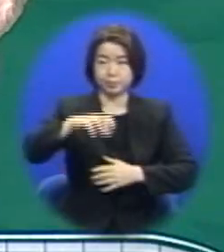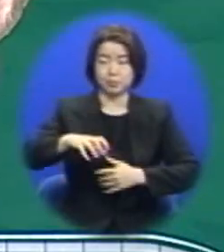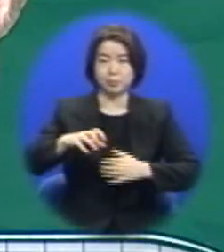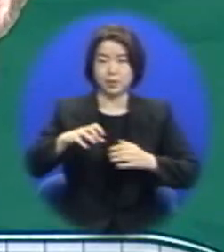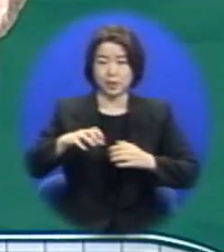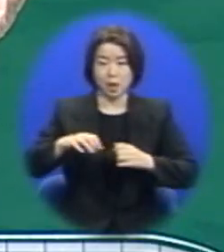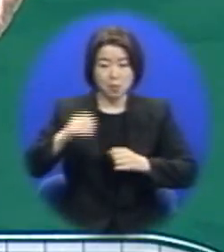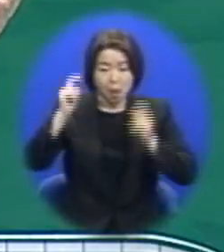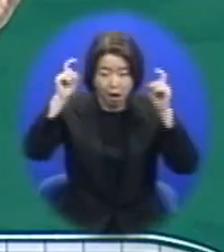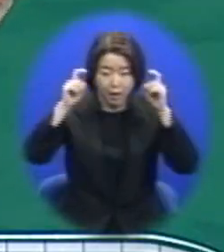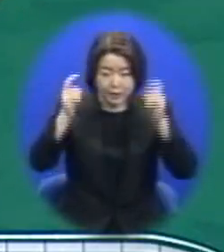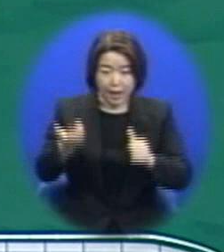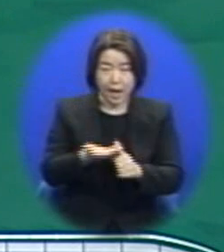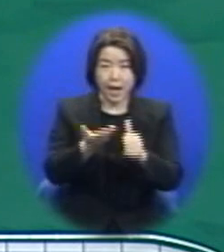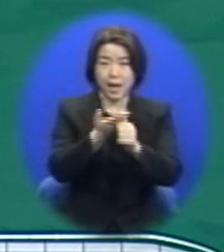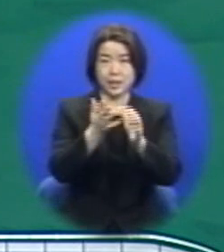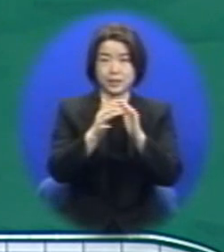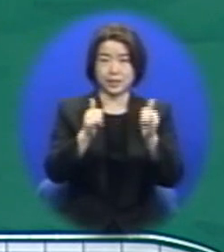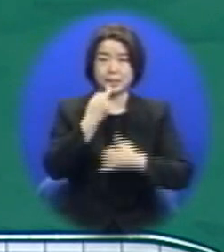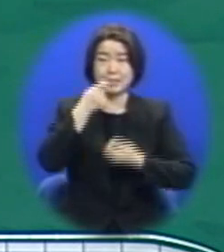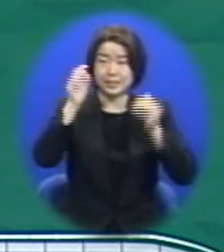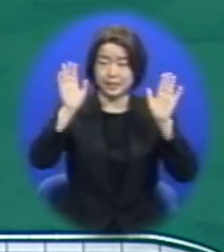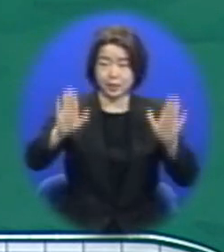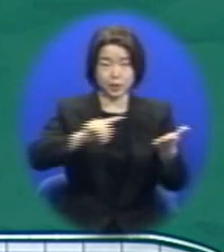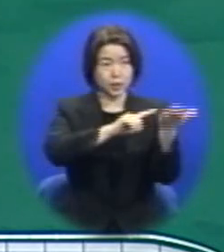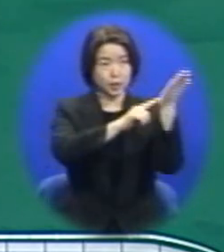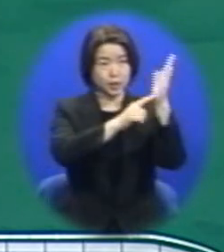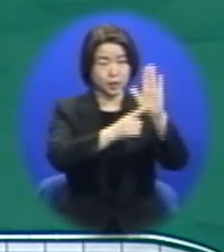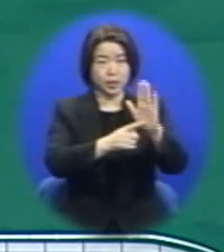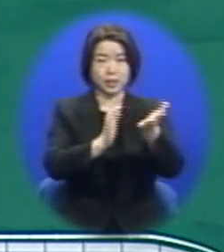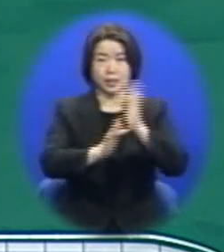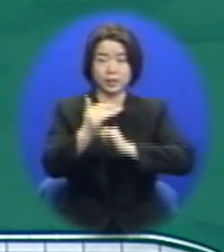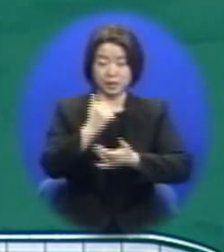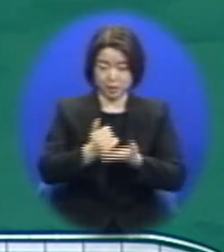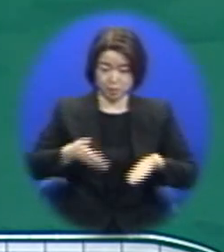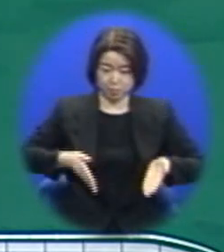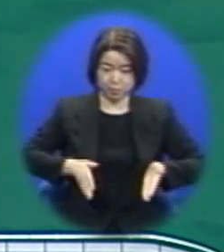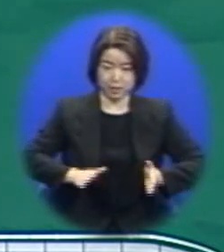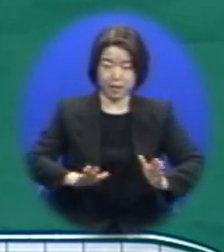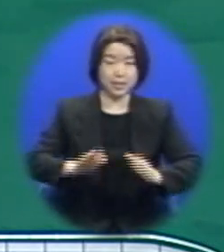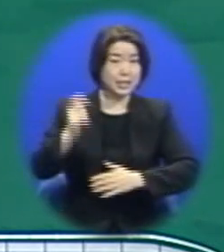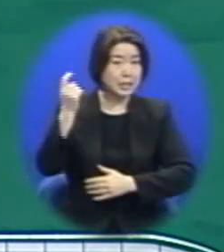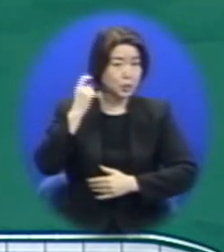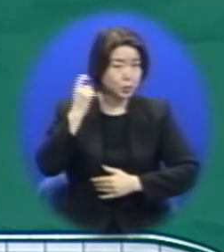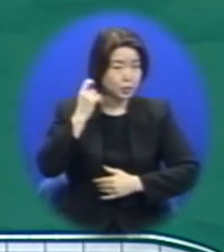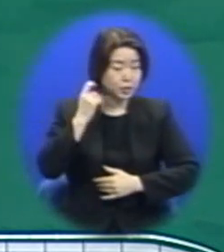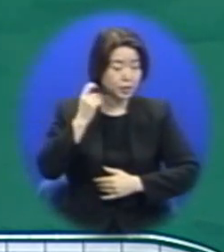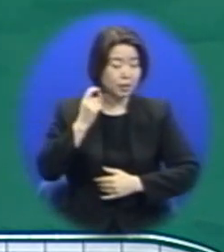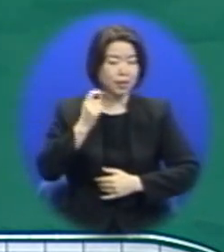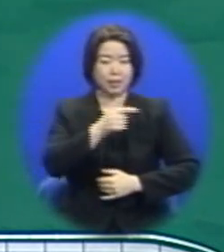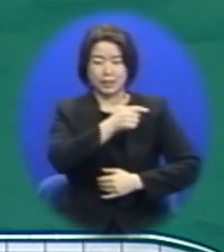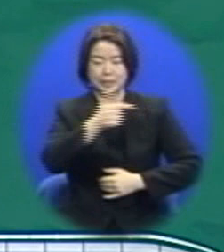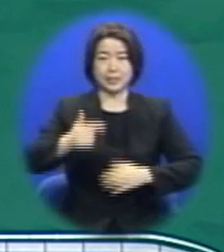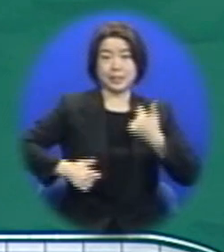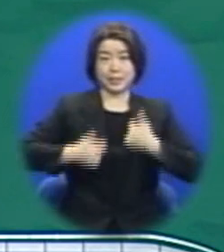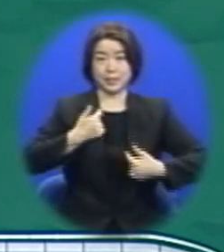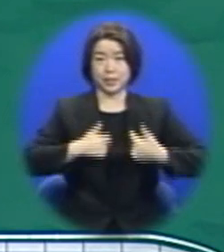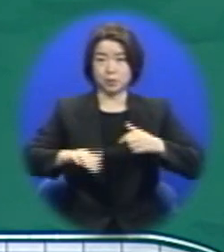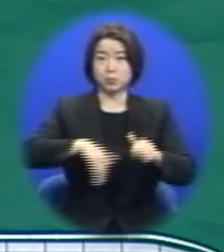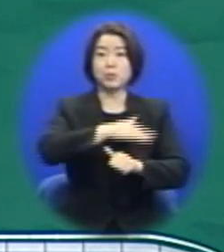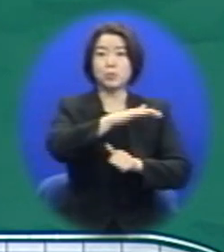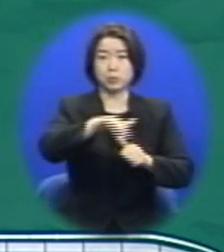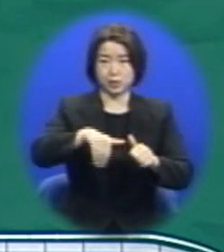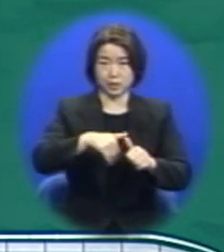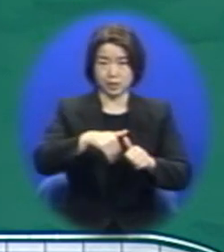천사들이 나타나서 예수님의 탄생 소식을 전해 듣는 큰 기쁨의 분위기이고요. 또